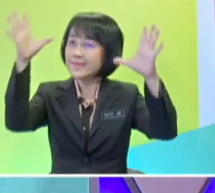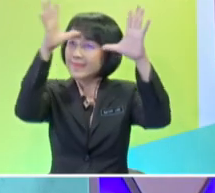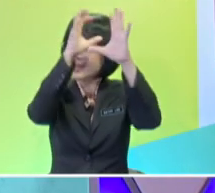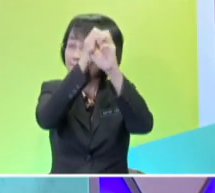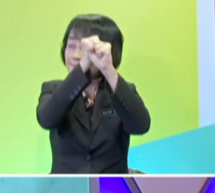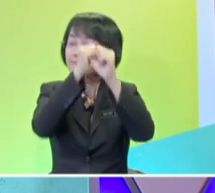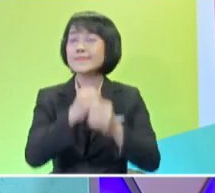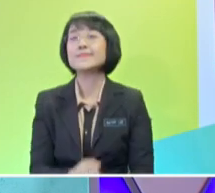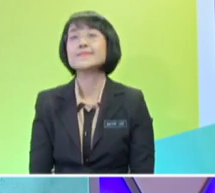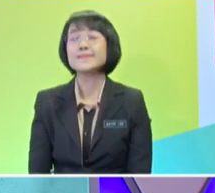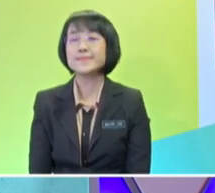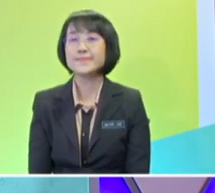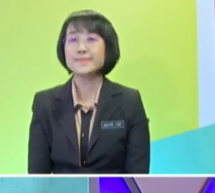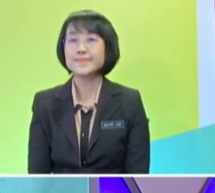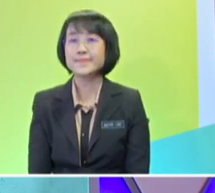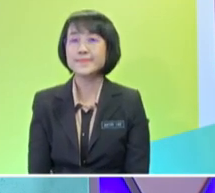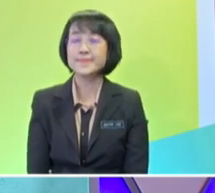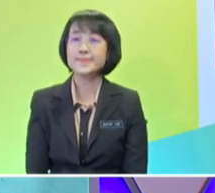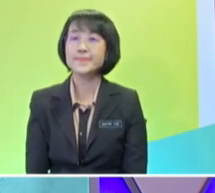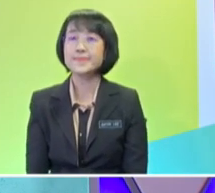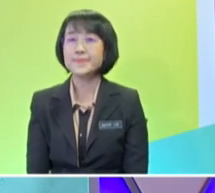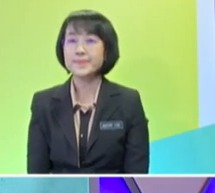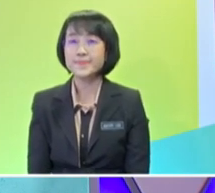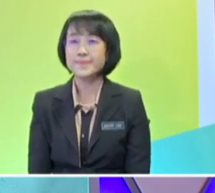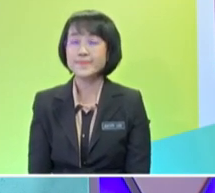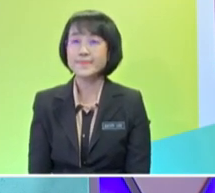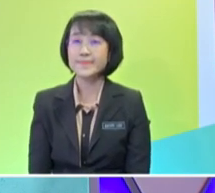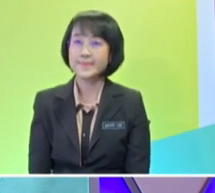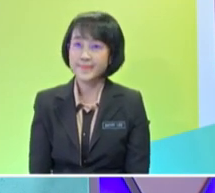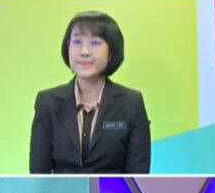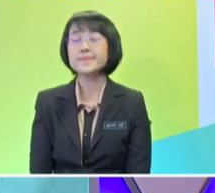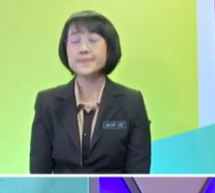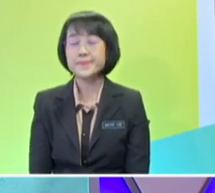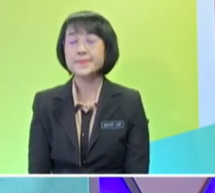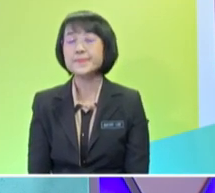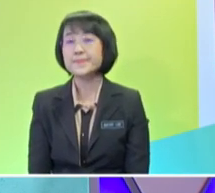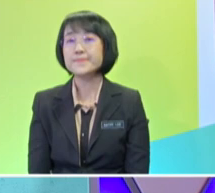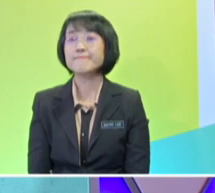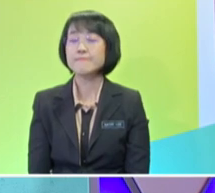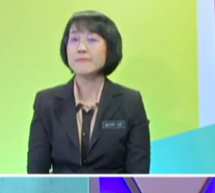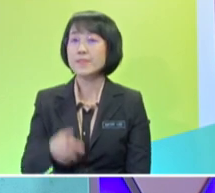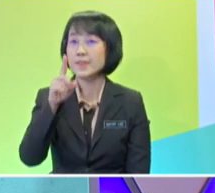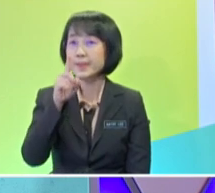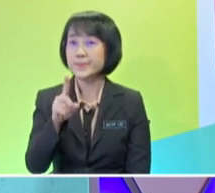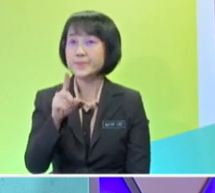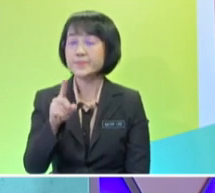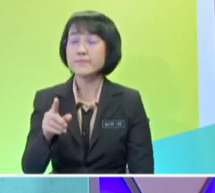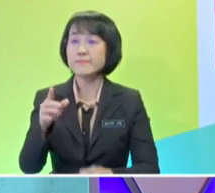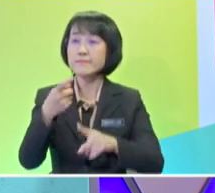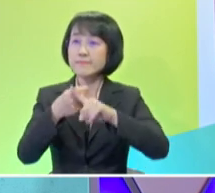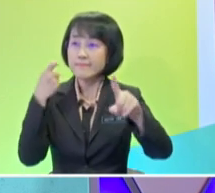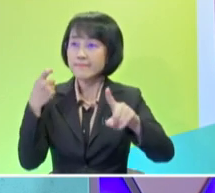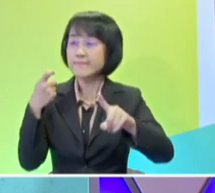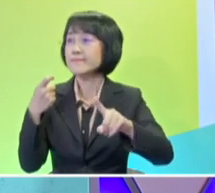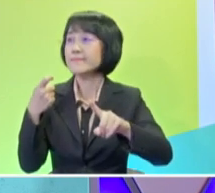dapat saya berikan pada hari ini adalah sebagai salah seorang daripada masyarakat berbilang kaum di Malaysia Kita seharusnya